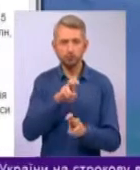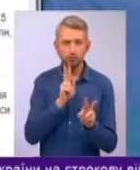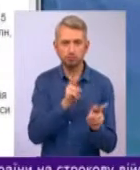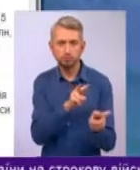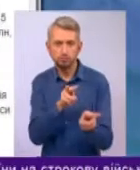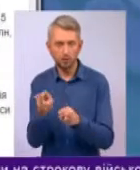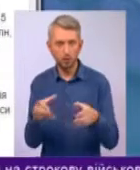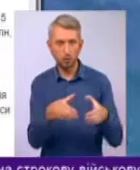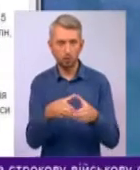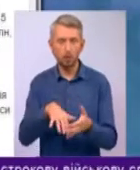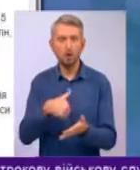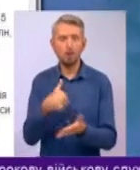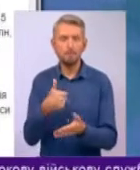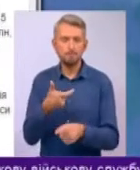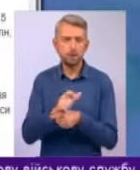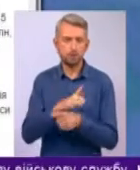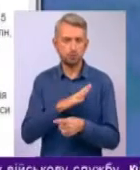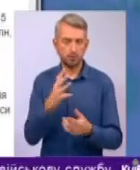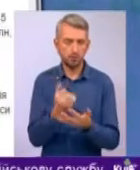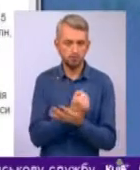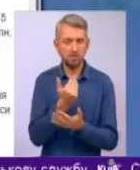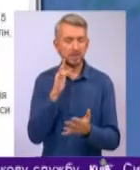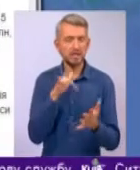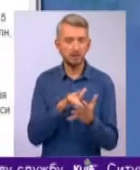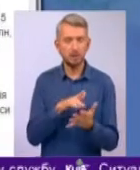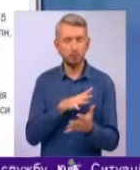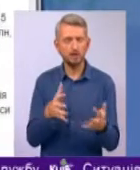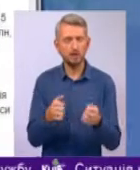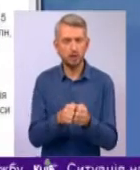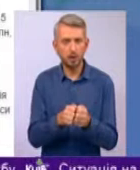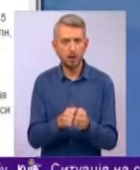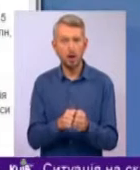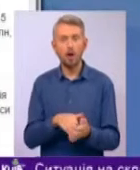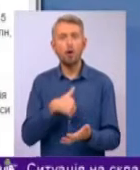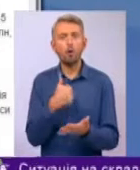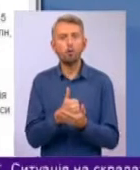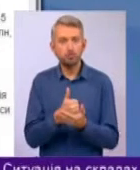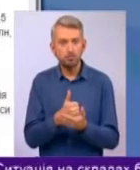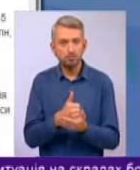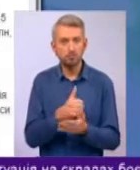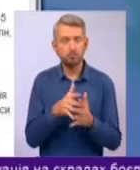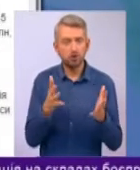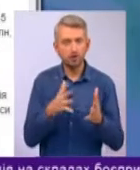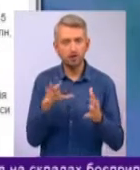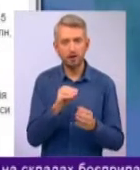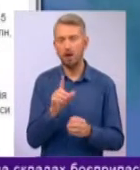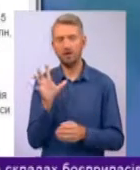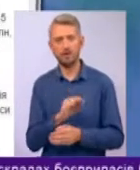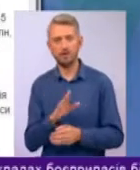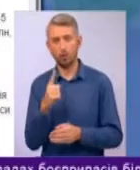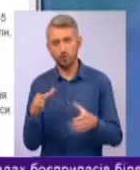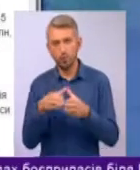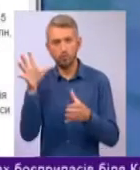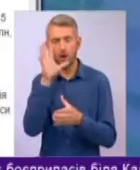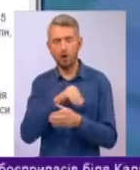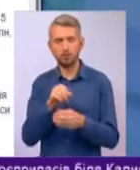груп. Основна маса була визначена, їхні цілі, і були затримані. Основна маса, але не всі, тому одна група і змогла доправити